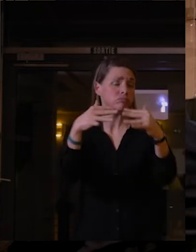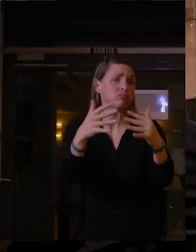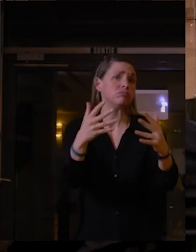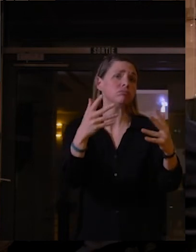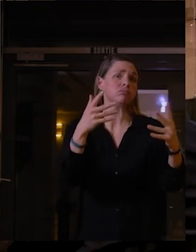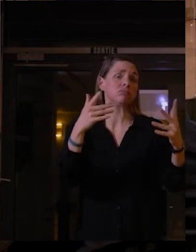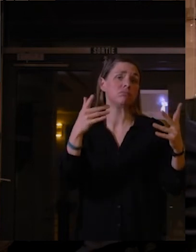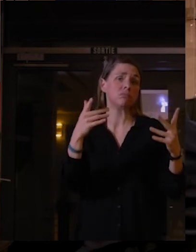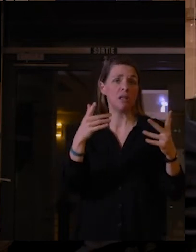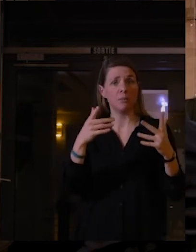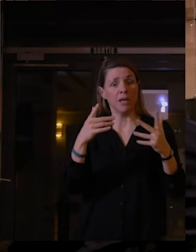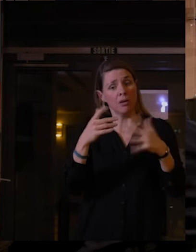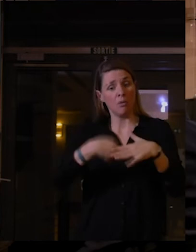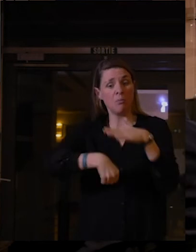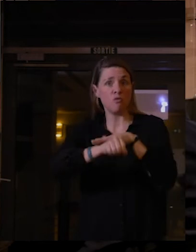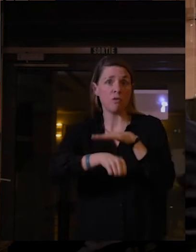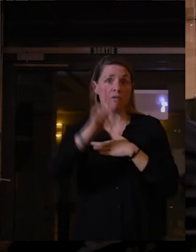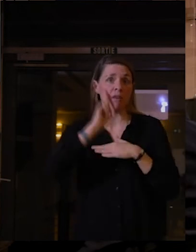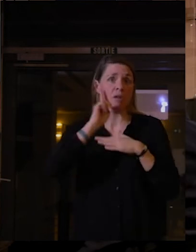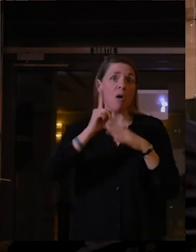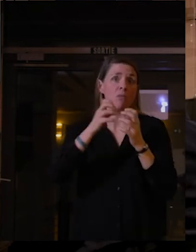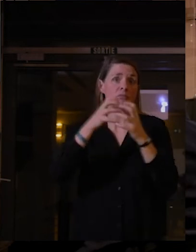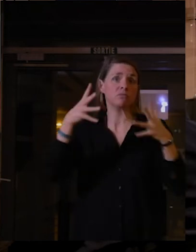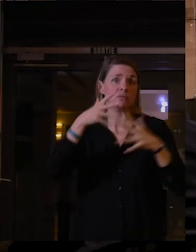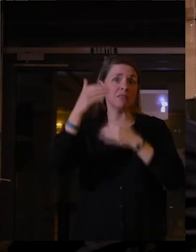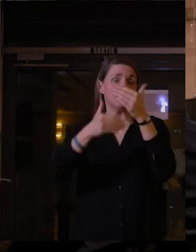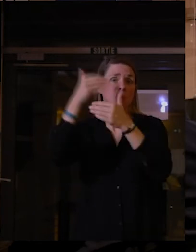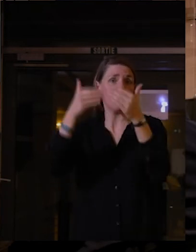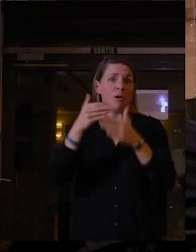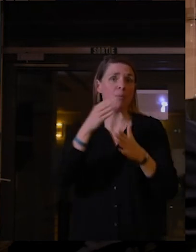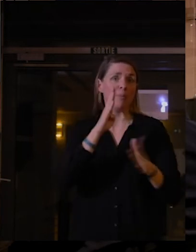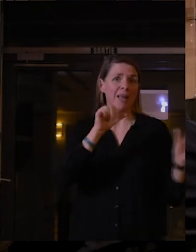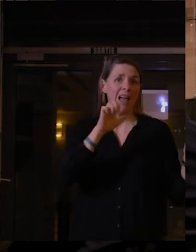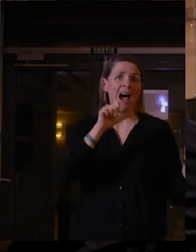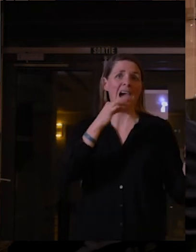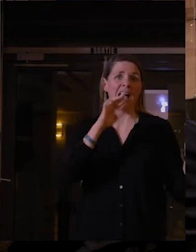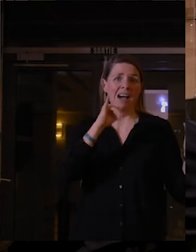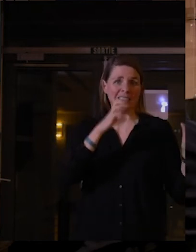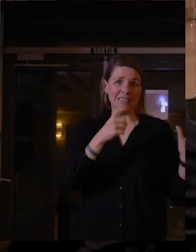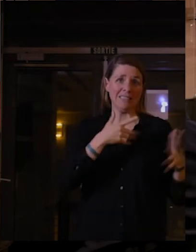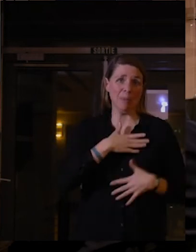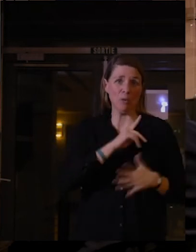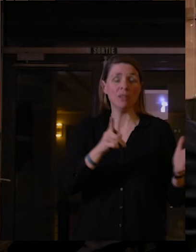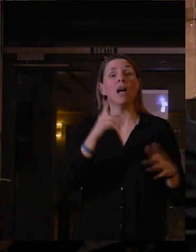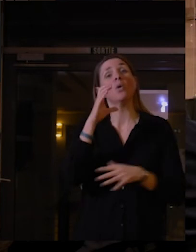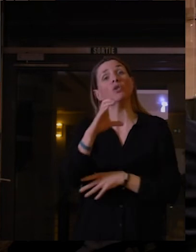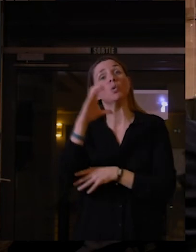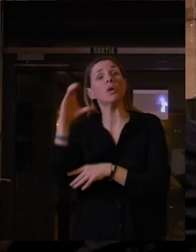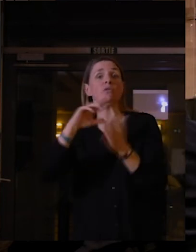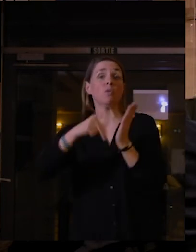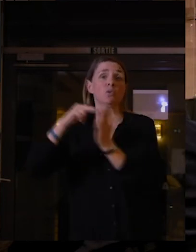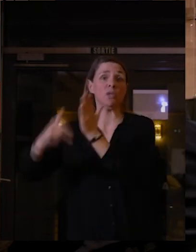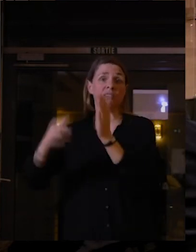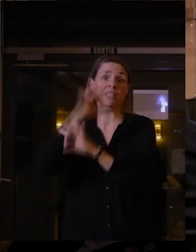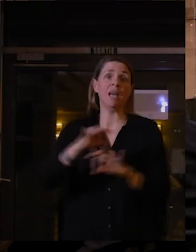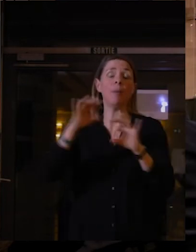le développement du foot féminin, Béatrice va pas être très contente, fait qu'on n'a pas de convention collective. Alors c'est en cours et ça fait partie